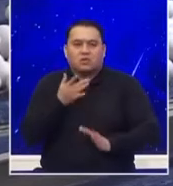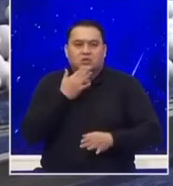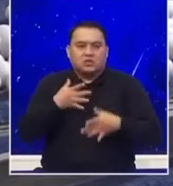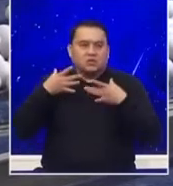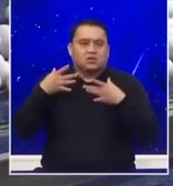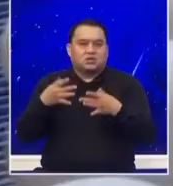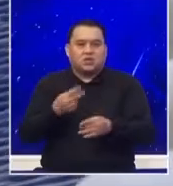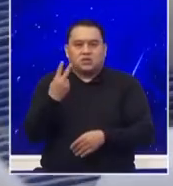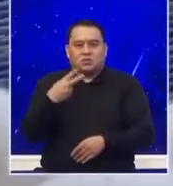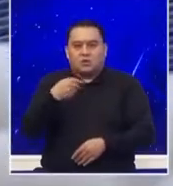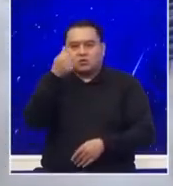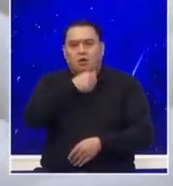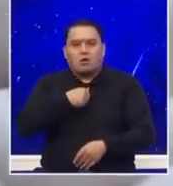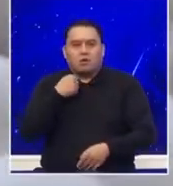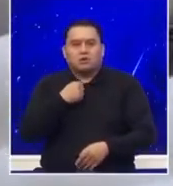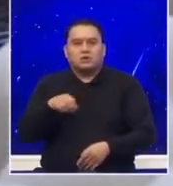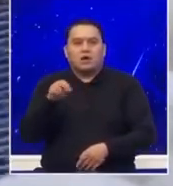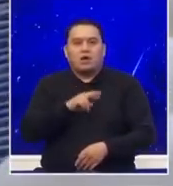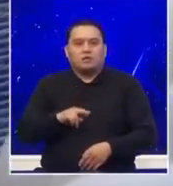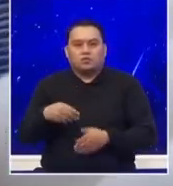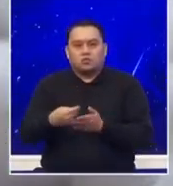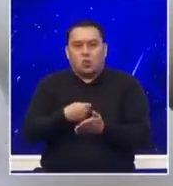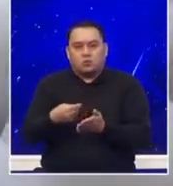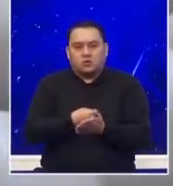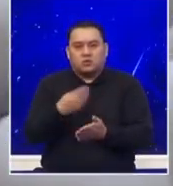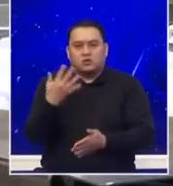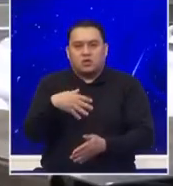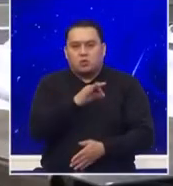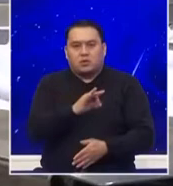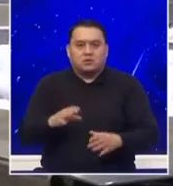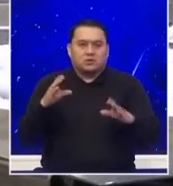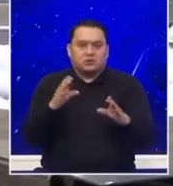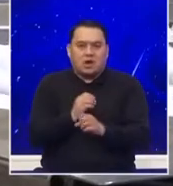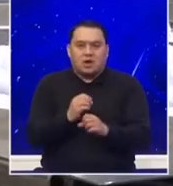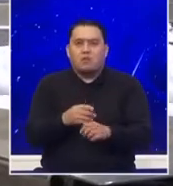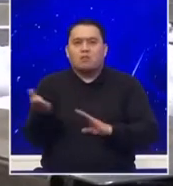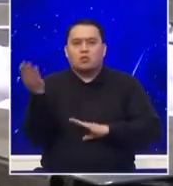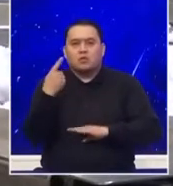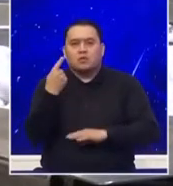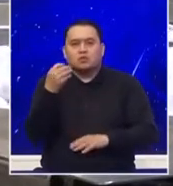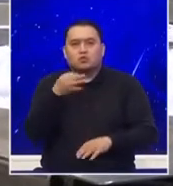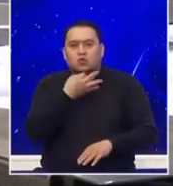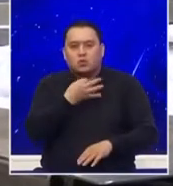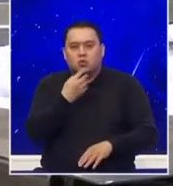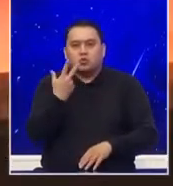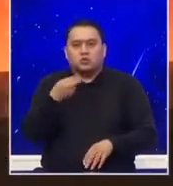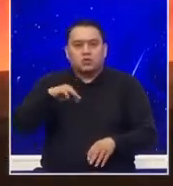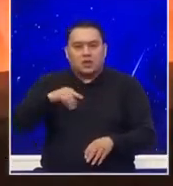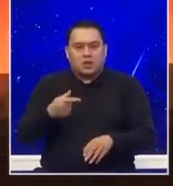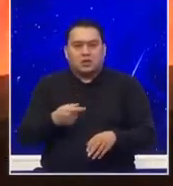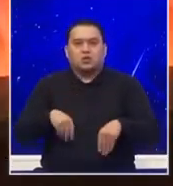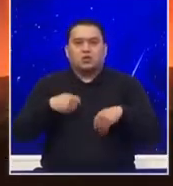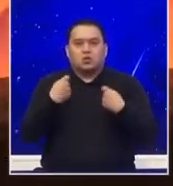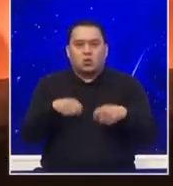шектетті. 2020 жылдың тамызына мемлекеттік субсидия 50%-ға қысқарды. Бұрын бір жұмыртқа үшін 3 теңге төленетін.